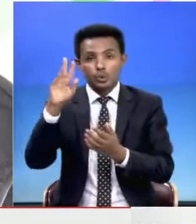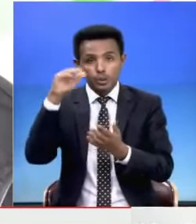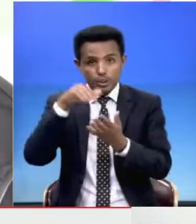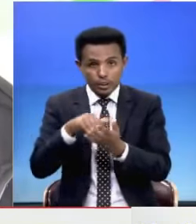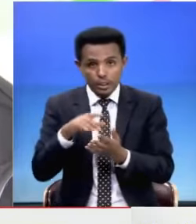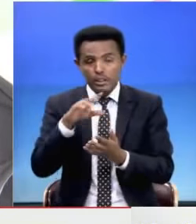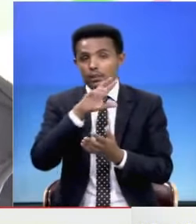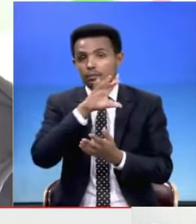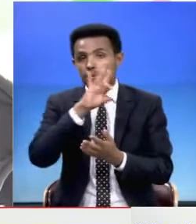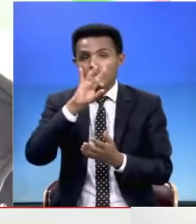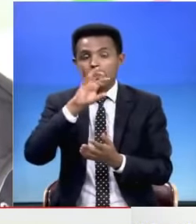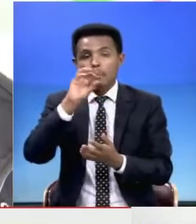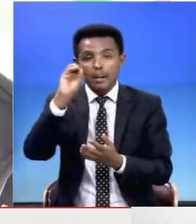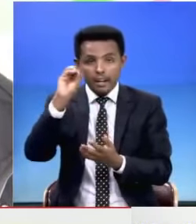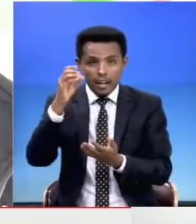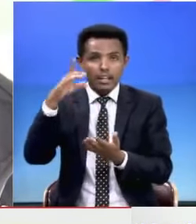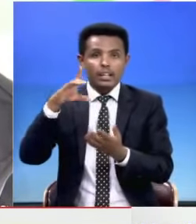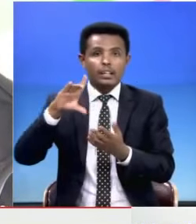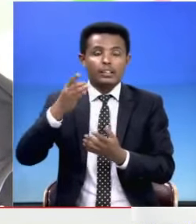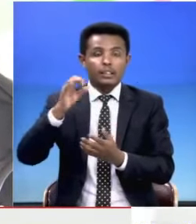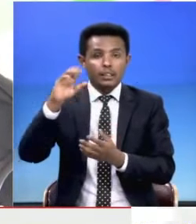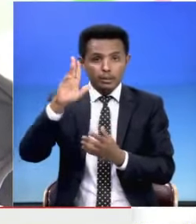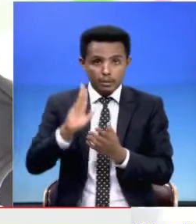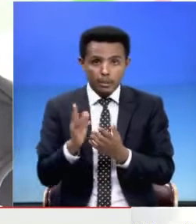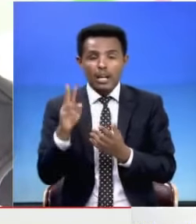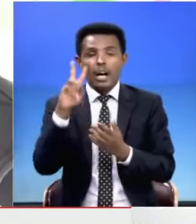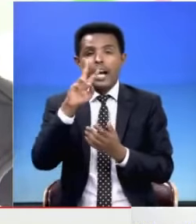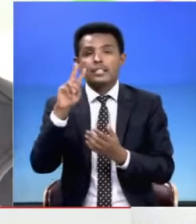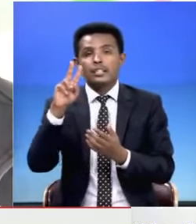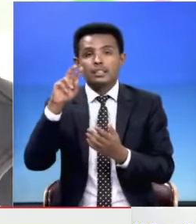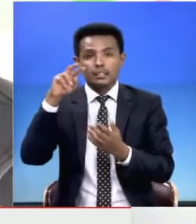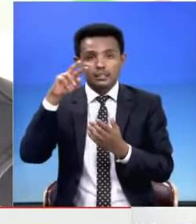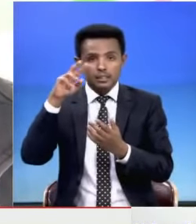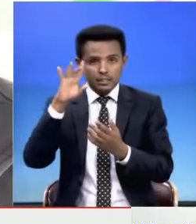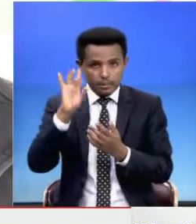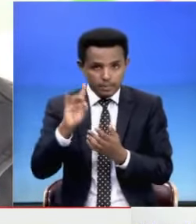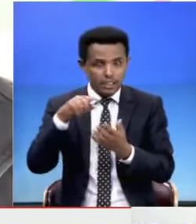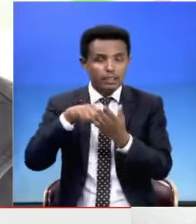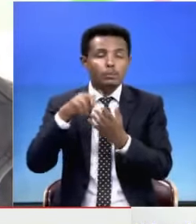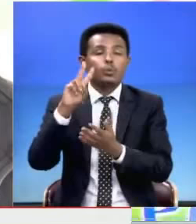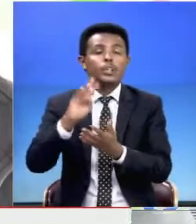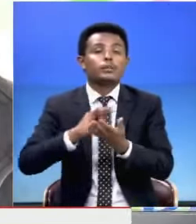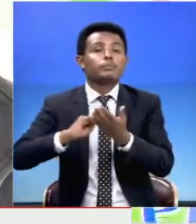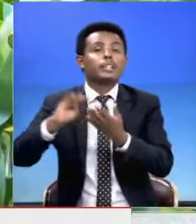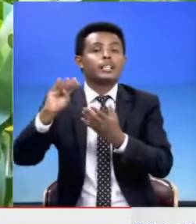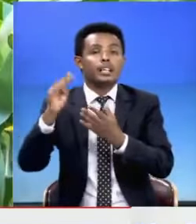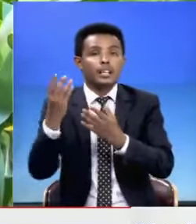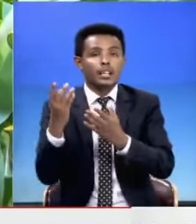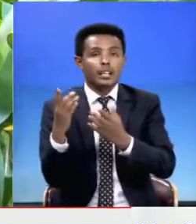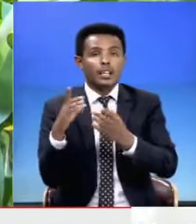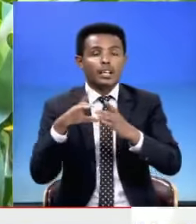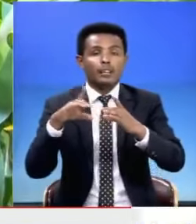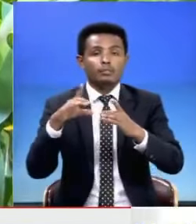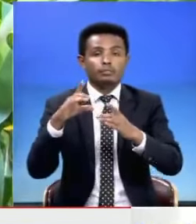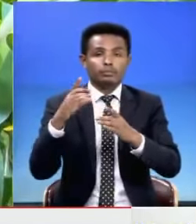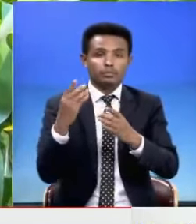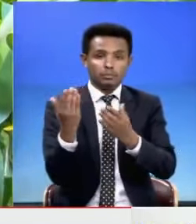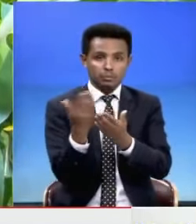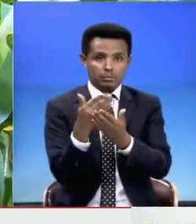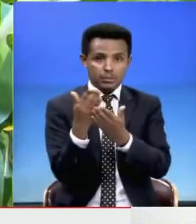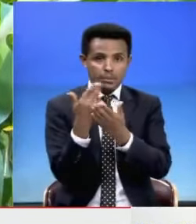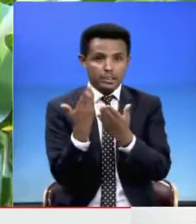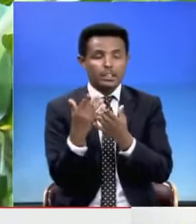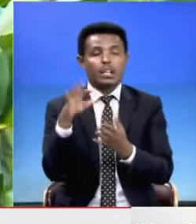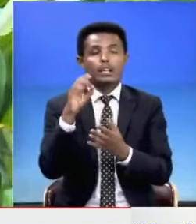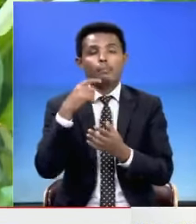563880 ሄክታር በማልማት 28.2 ሚሊዮን ምርት ለማግኘት አቅደን በስራ ውስጥ እንገኛለን። ምክትል መምሪያ ኃላፊው አክለውም